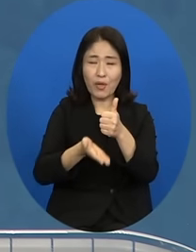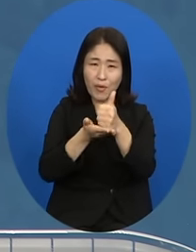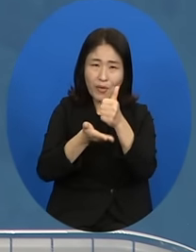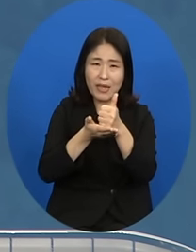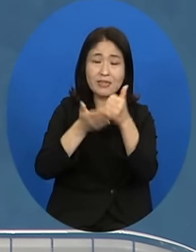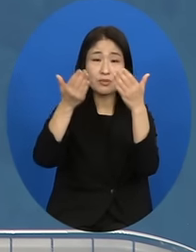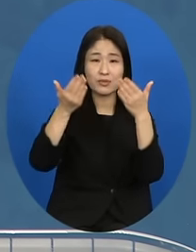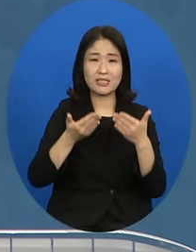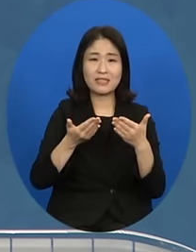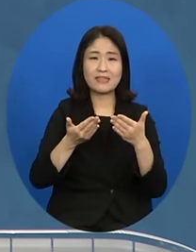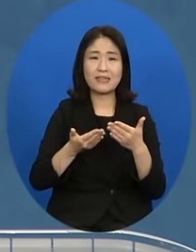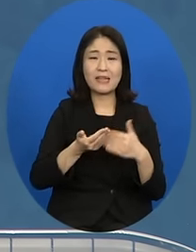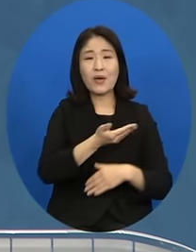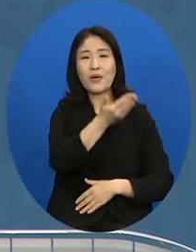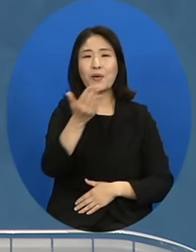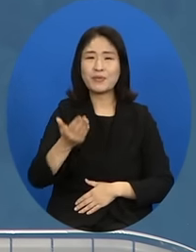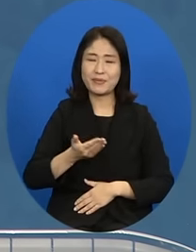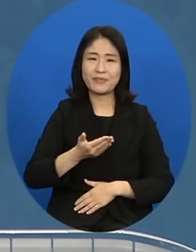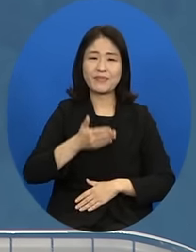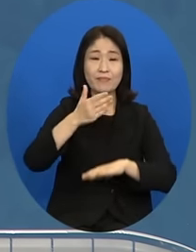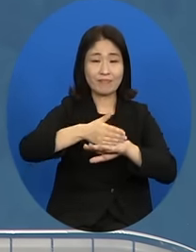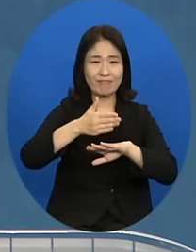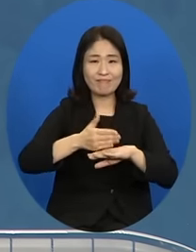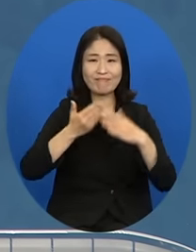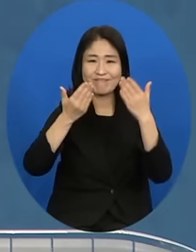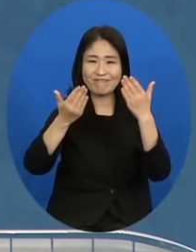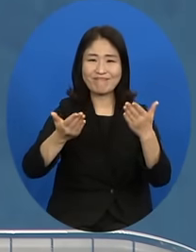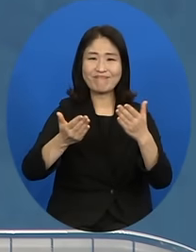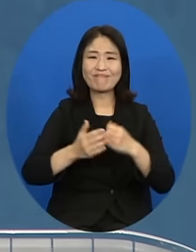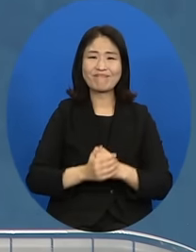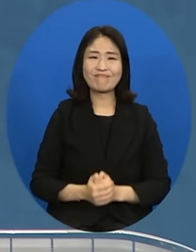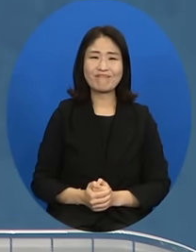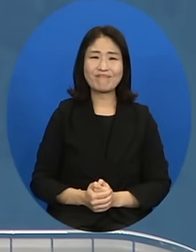주셔서 참 감사했습니다.